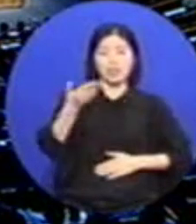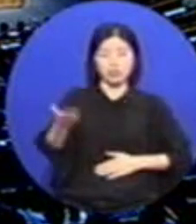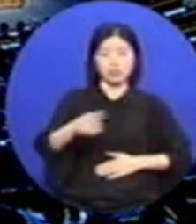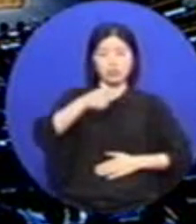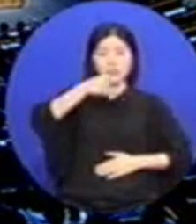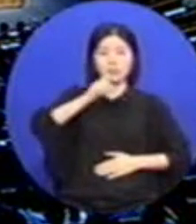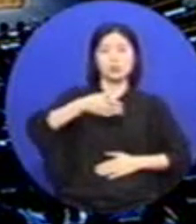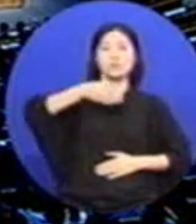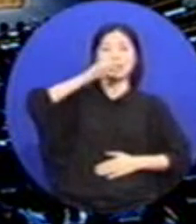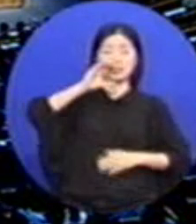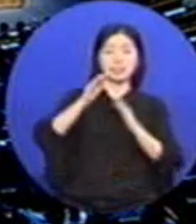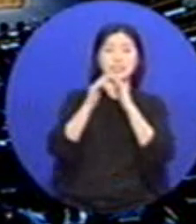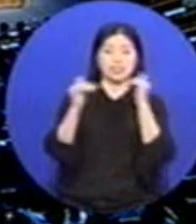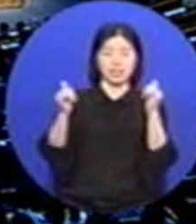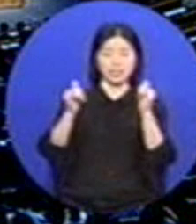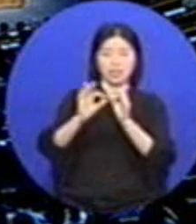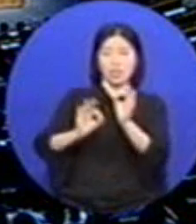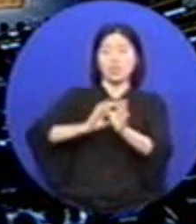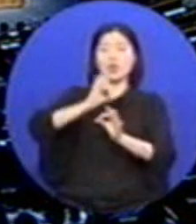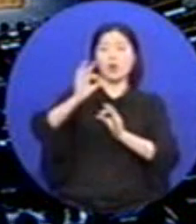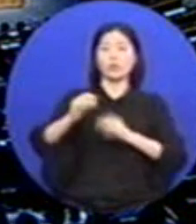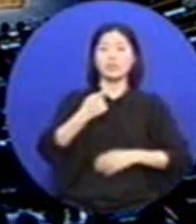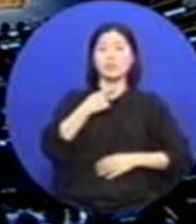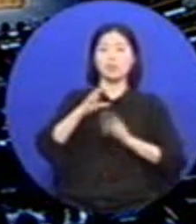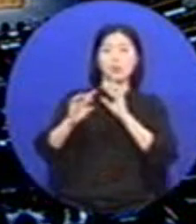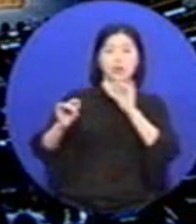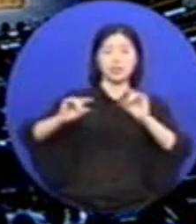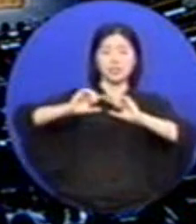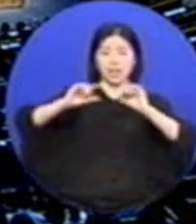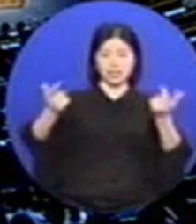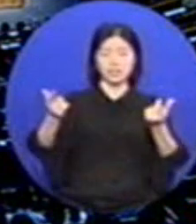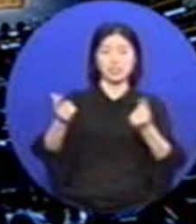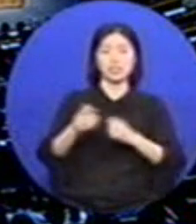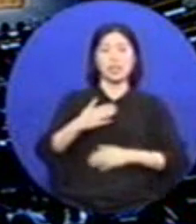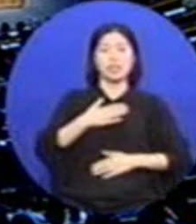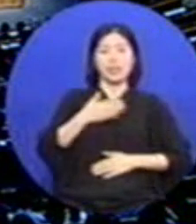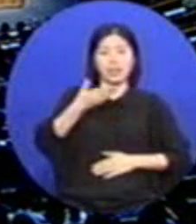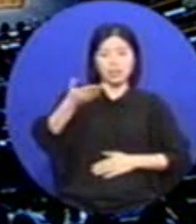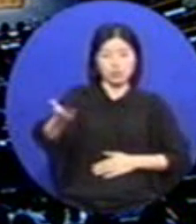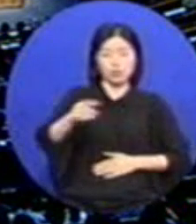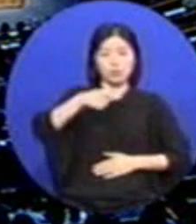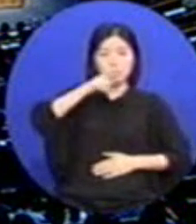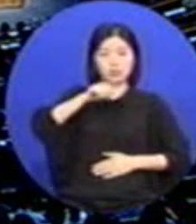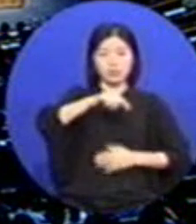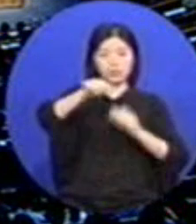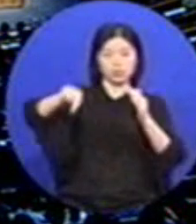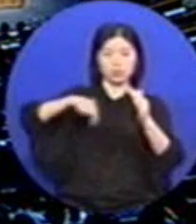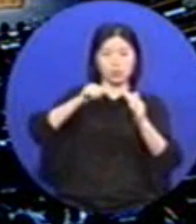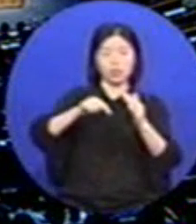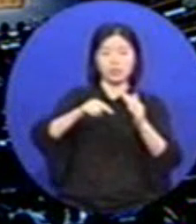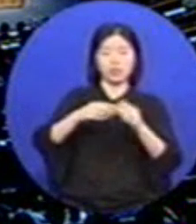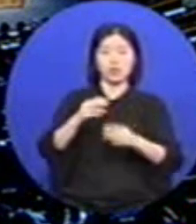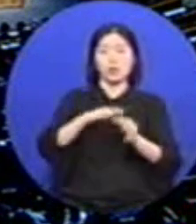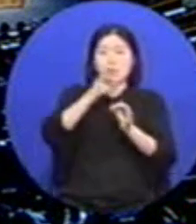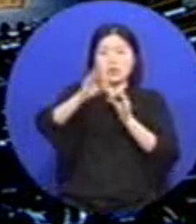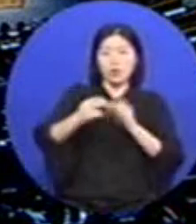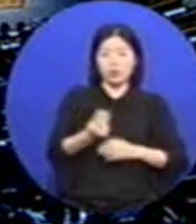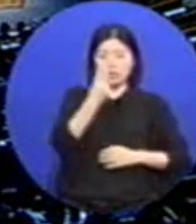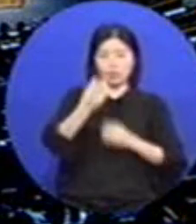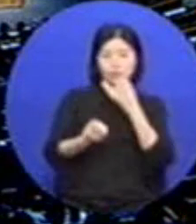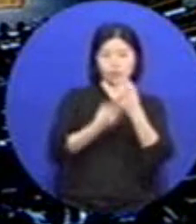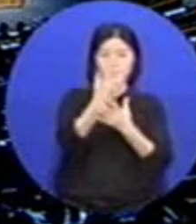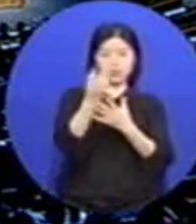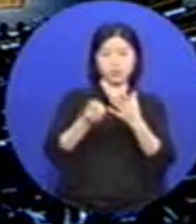물을 마시는 자는 영원히 목마르지 아니하리니 내가 주는 물은 그 속에서 영생하도록 솟아나는 샘물이